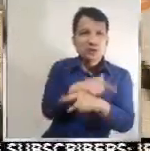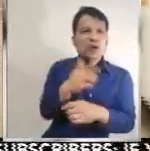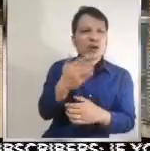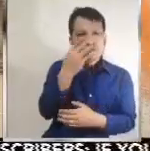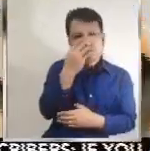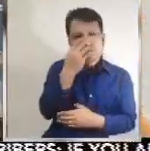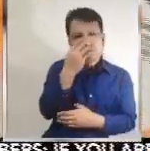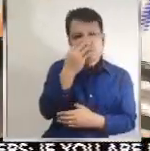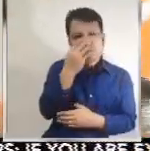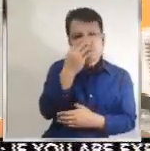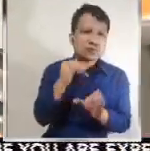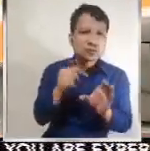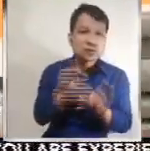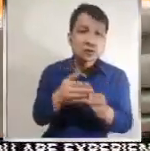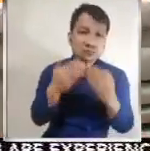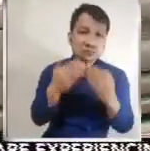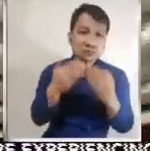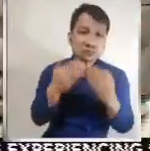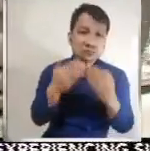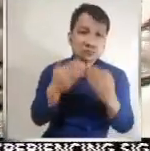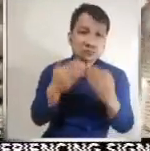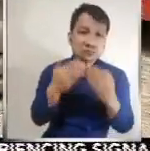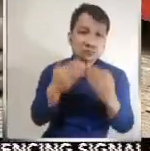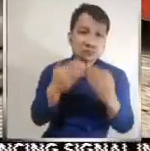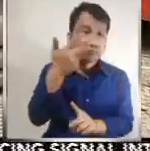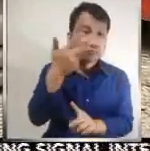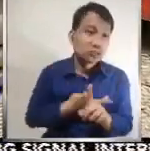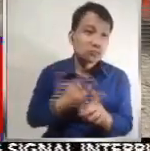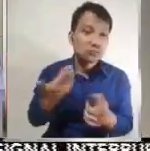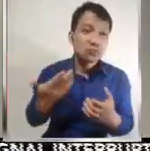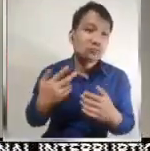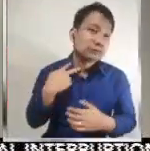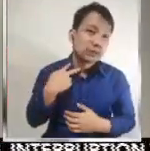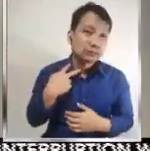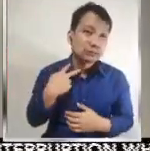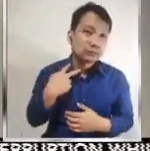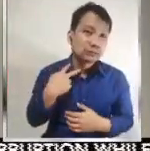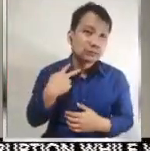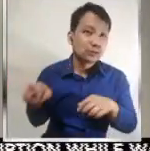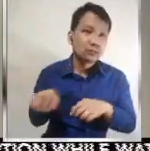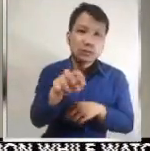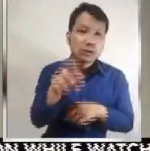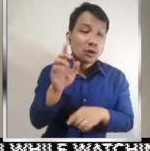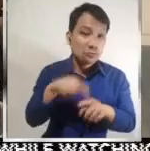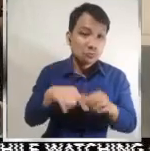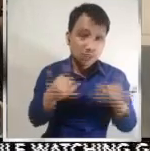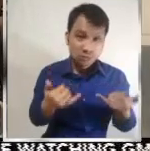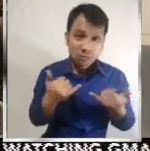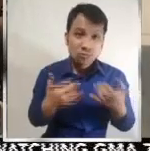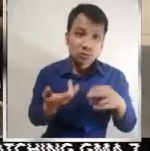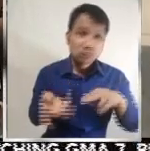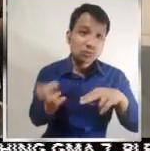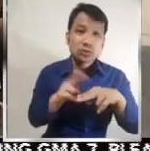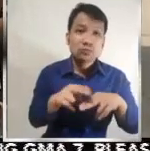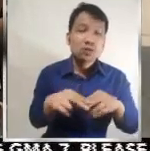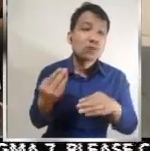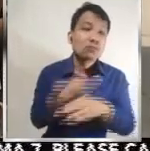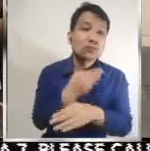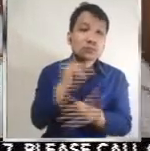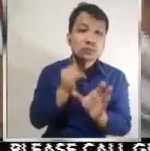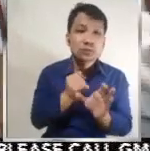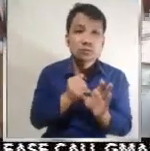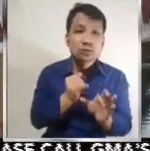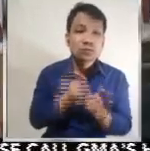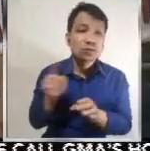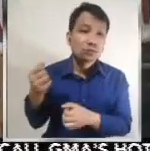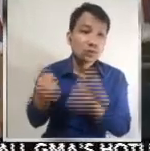nagpapasalamat na rin sila dahil 3 buwan silang natenga. Pero kung may pag-asang kumita na ang mga driver ng modern jeep, ang mga chopper ng lumang jeep,